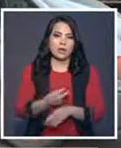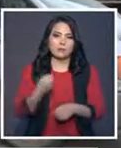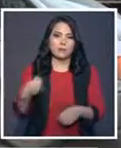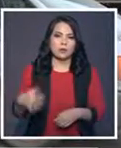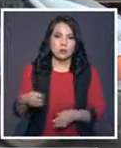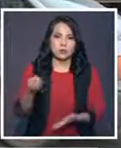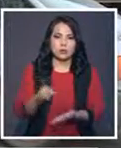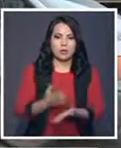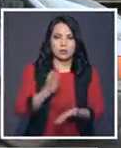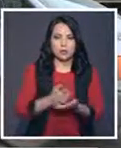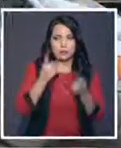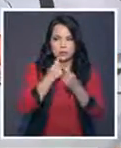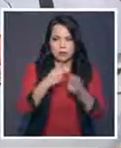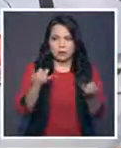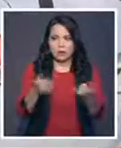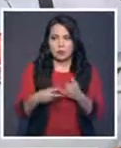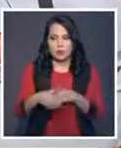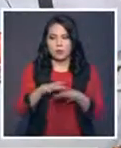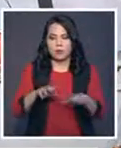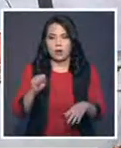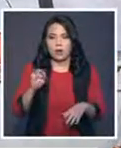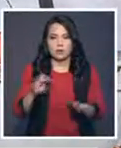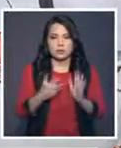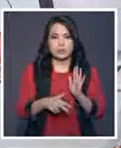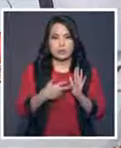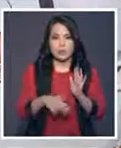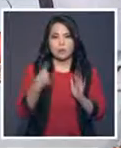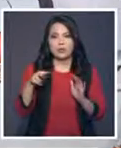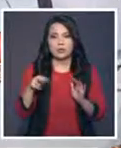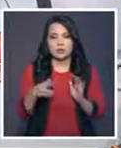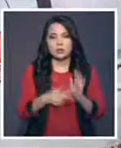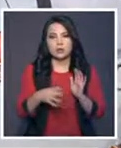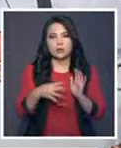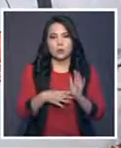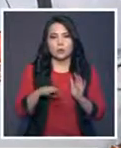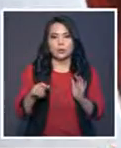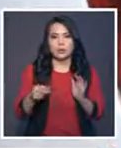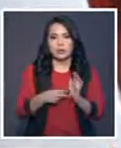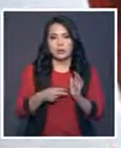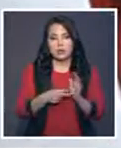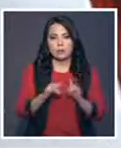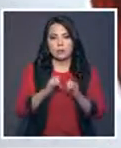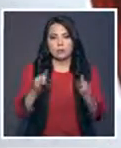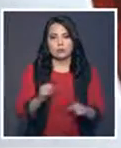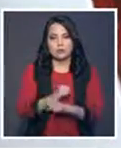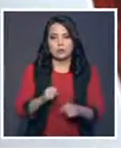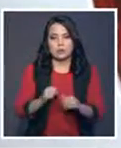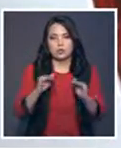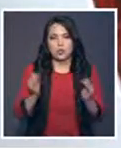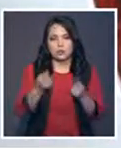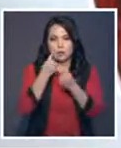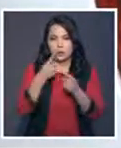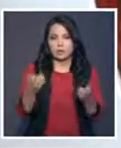қымбатқа түсетіні белгілі. Алайда елімізде АИ-80-нің 1 литр құнын 89 теңгеден асырмау туралы шектеу